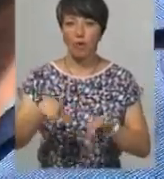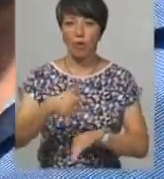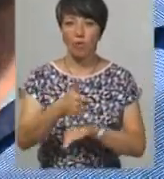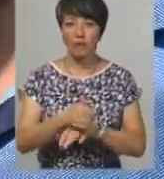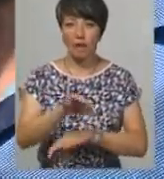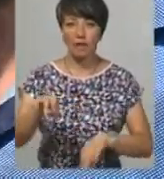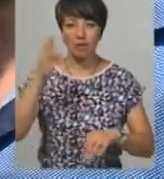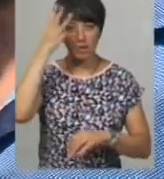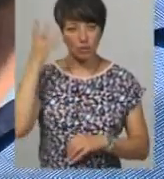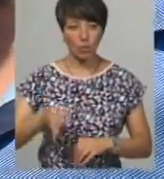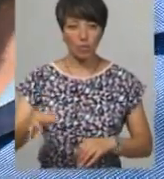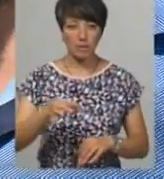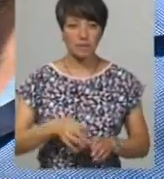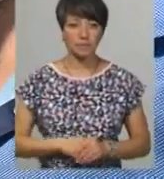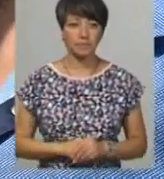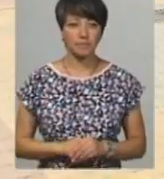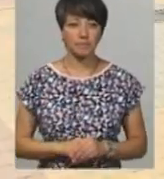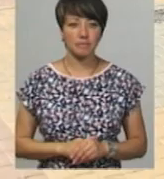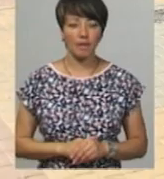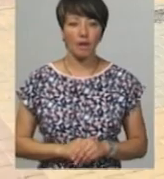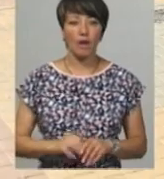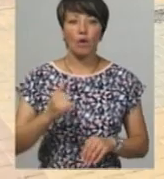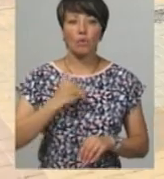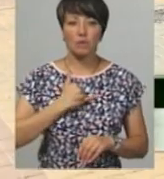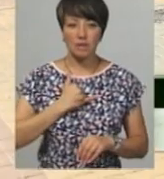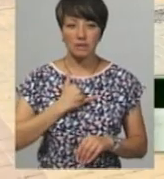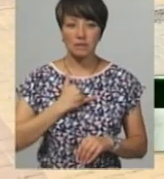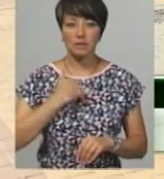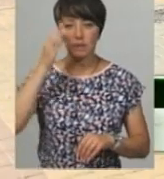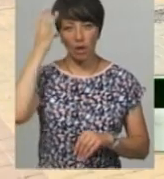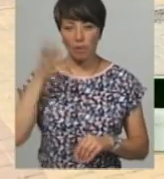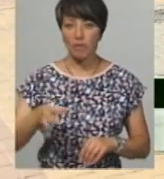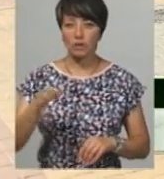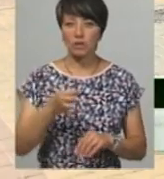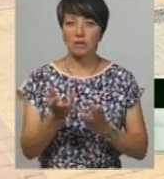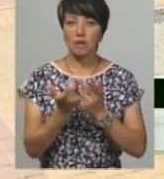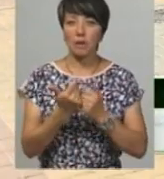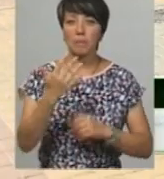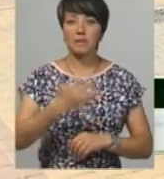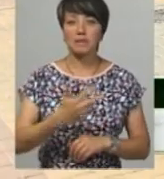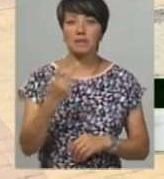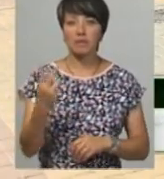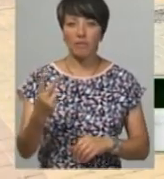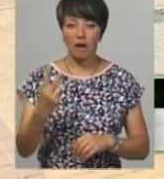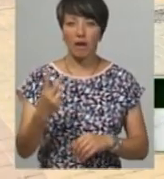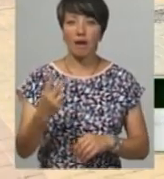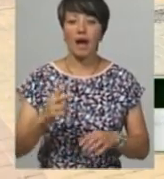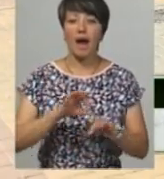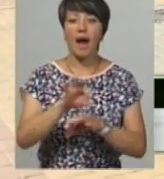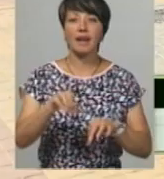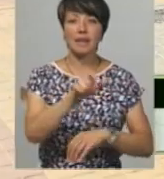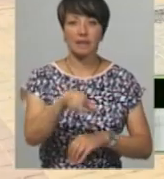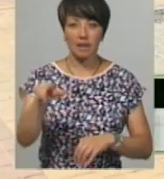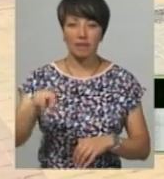архітектор Хмельницької області Ірина Донаєвська. У нас на Хмельниччині налічується 52 сертифікованих архітектори, і з